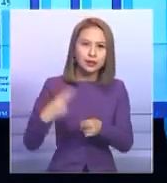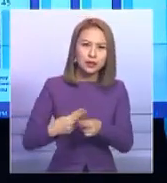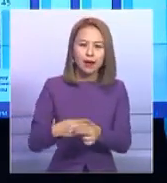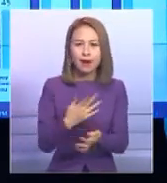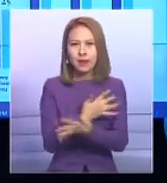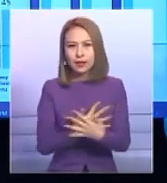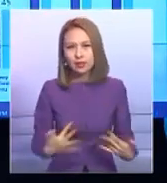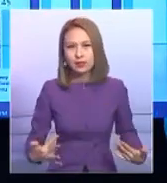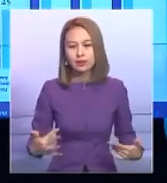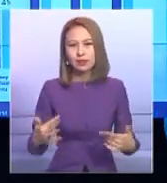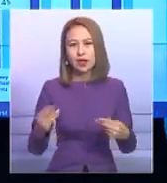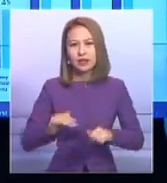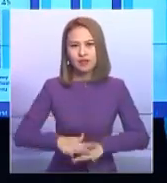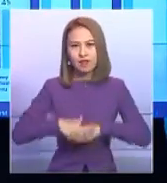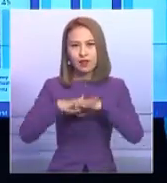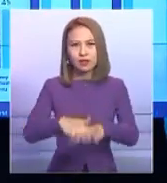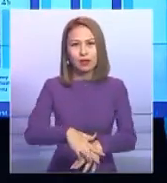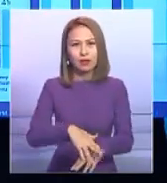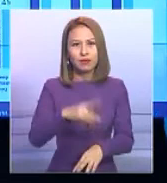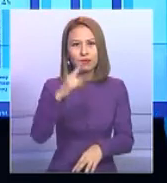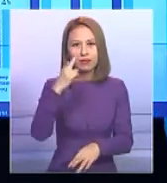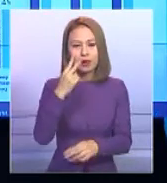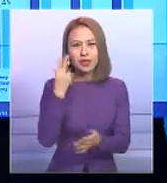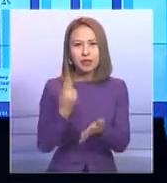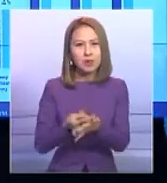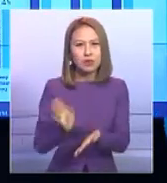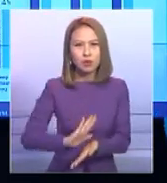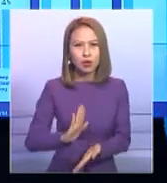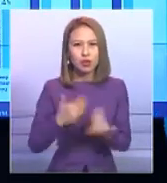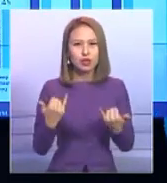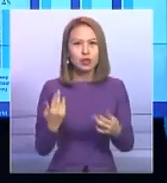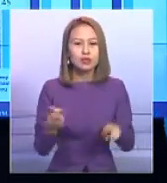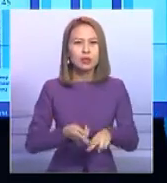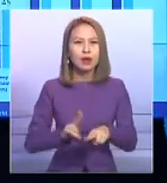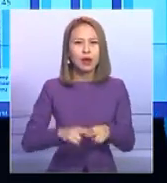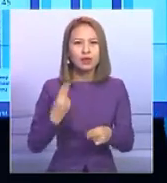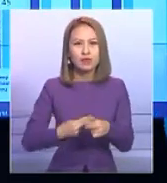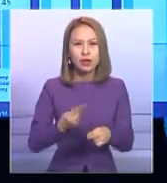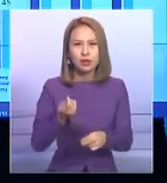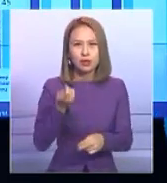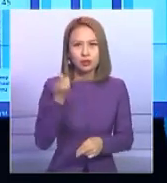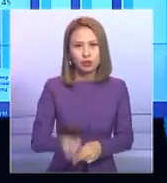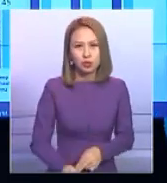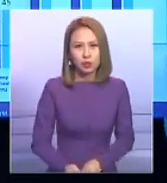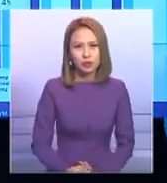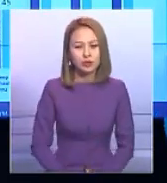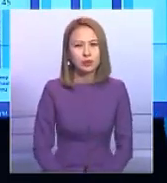көп жағдайда инвесторлардың назарынан тыс қалып жатыр. Өйткені темір бағасы бүгінде қымбат емес.